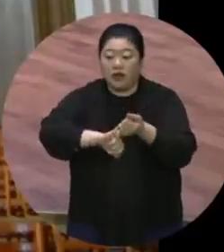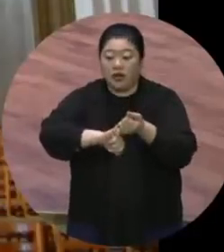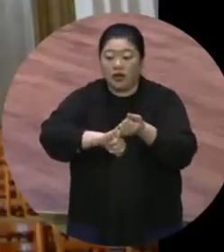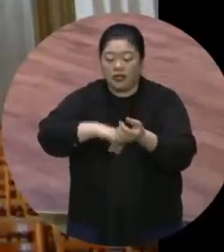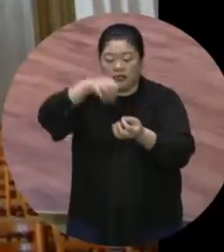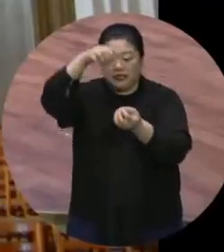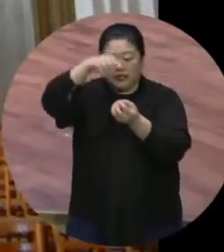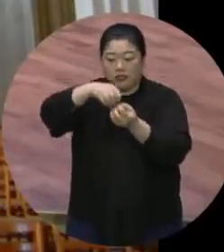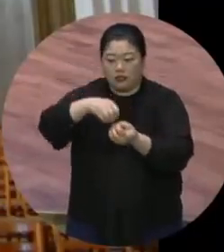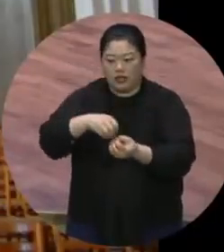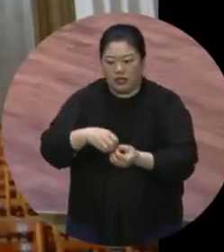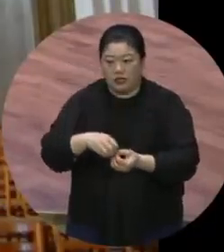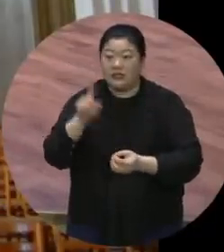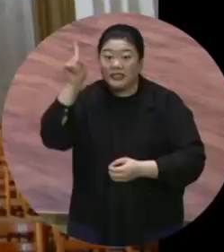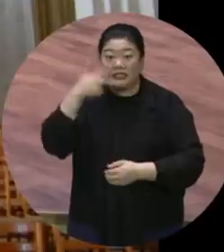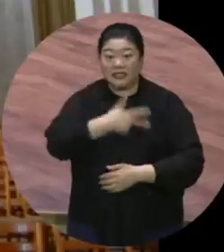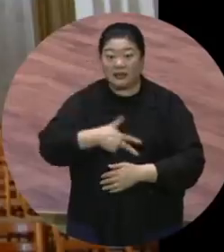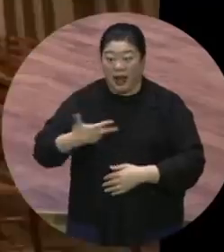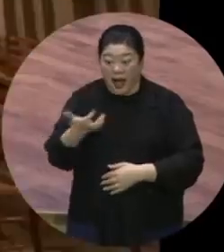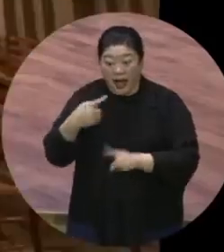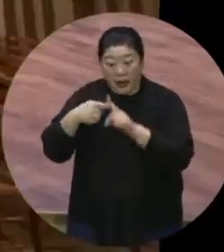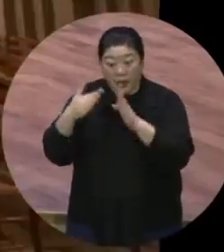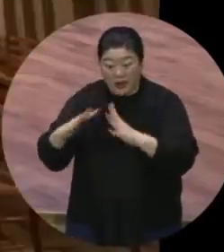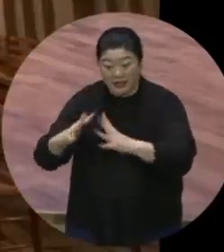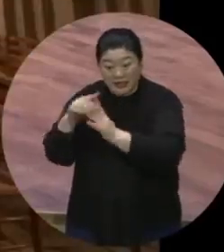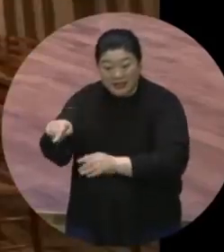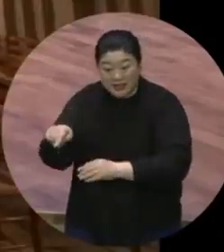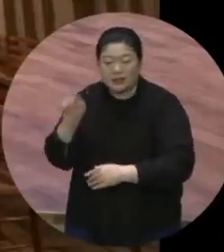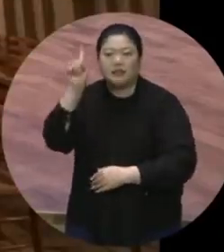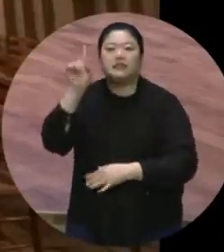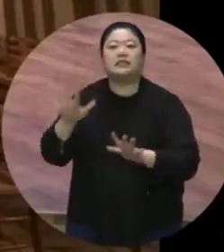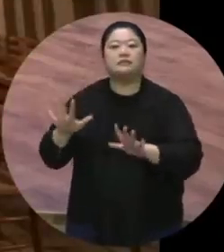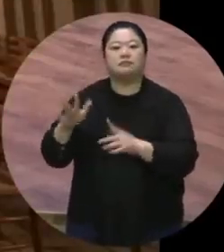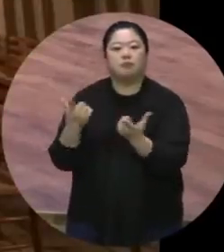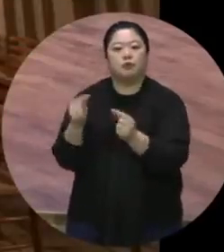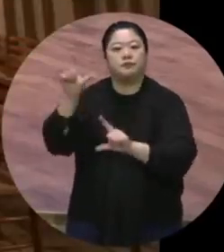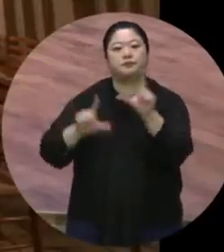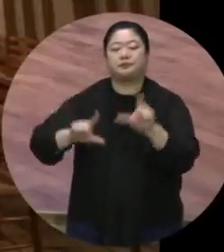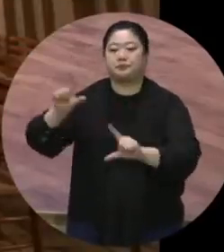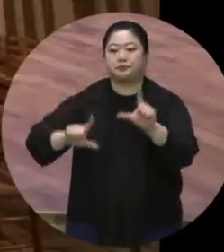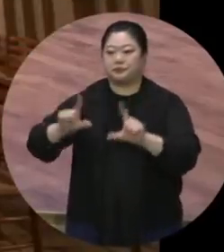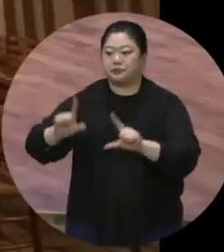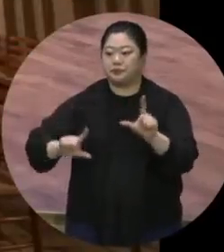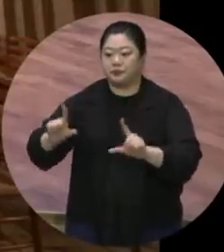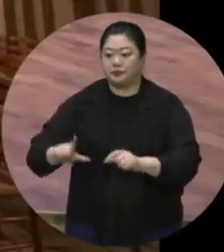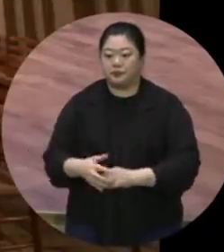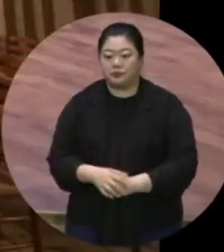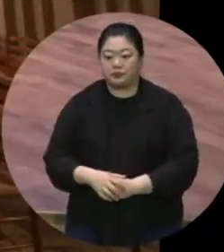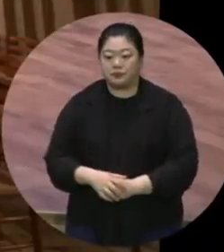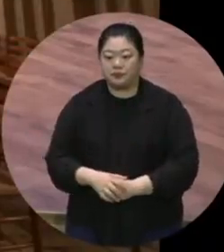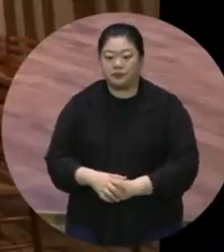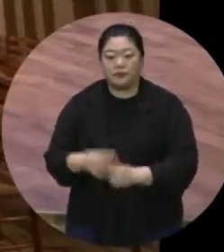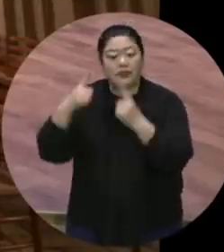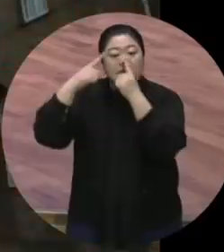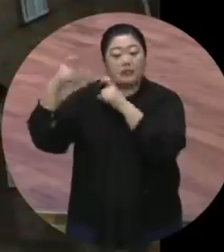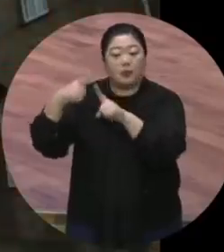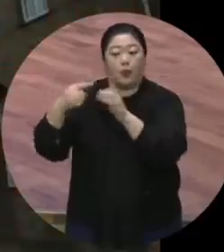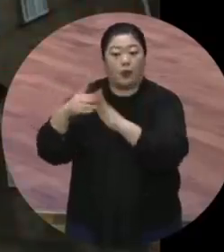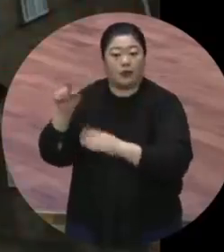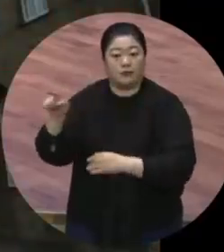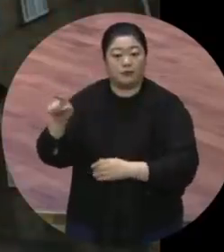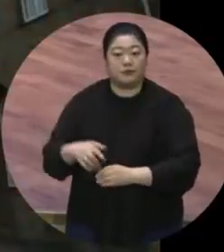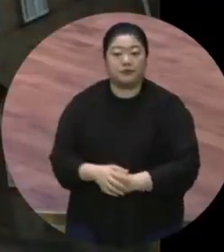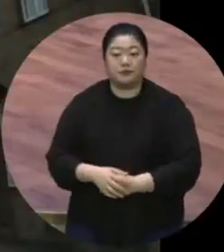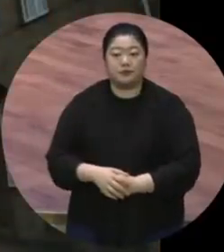저 그룬텁이 교회인데요. 저렇게 지금도 저렇게 있어요. 지금 저렇게 저 기념교회예요.